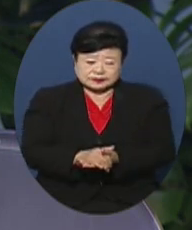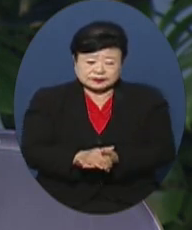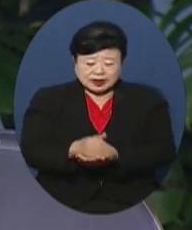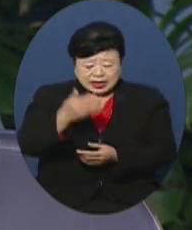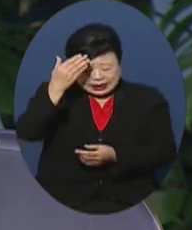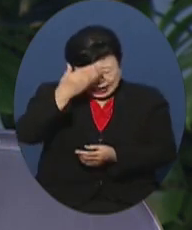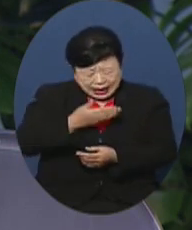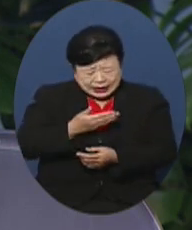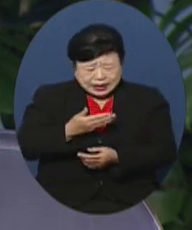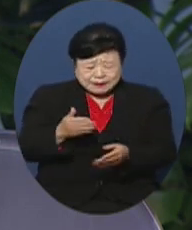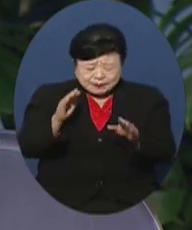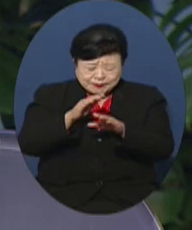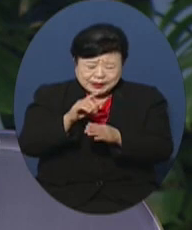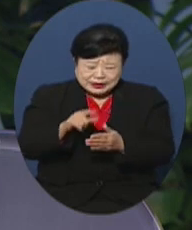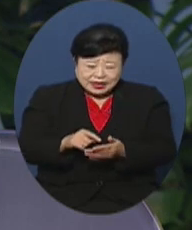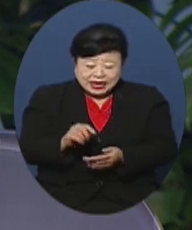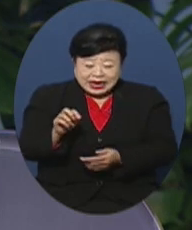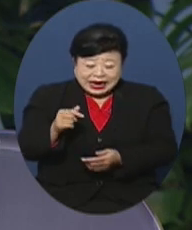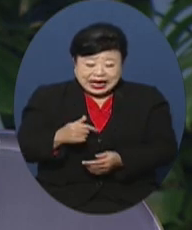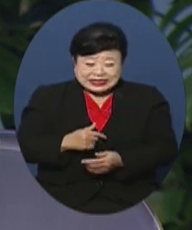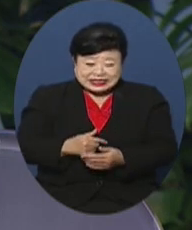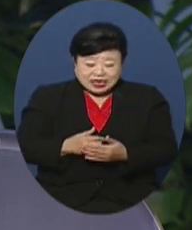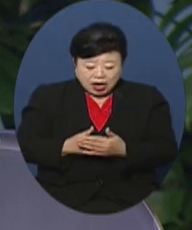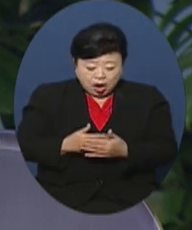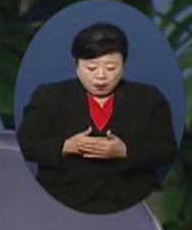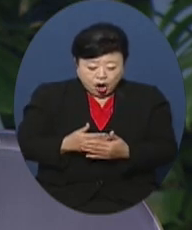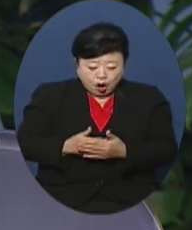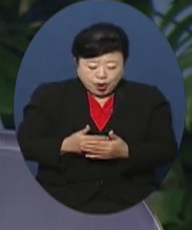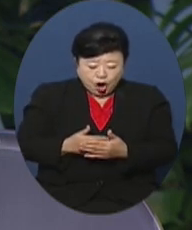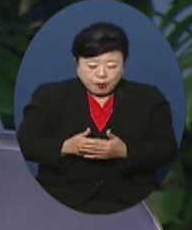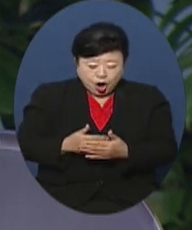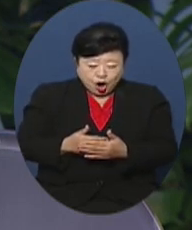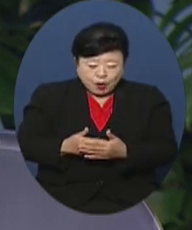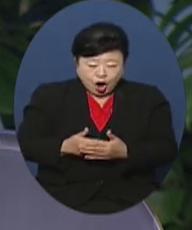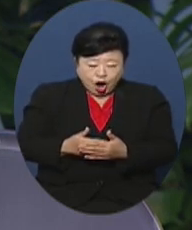깜깜한 간이 벌렁